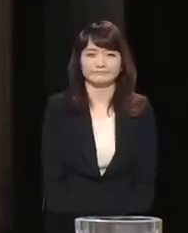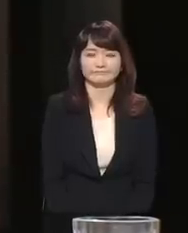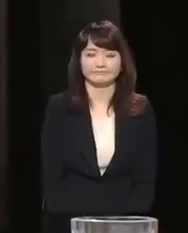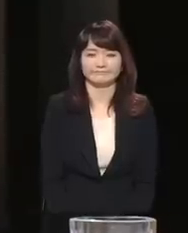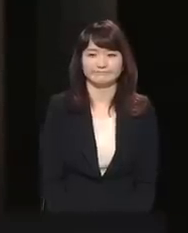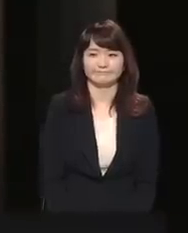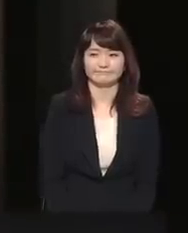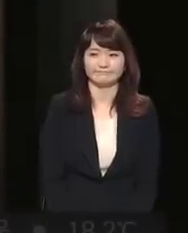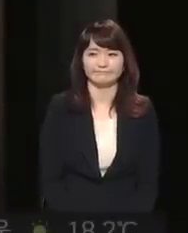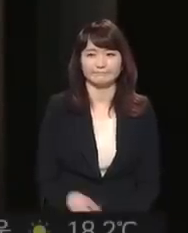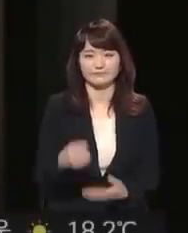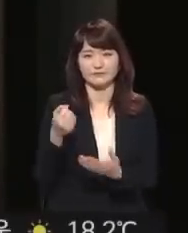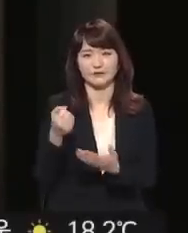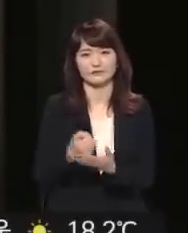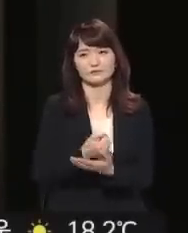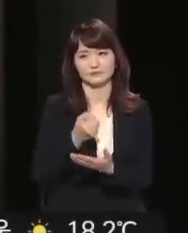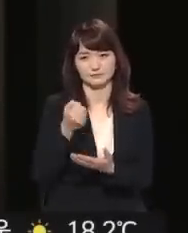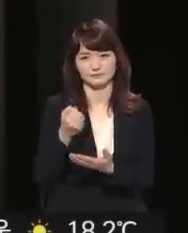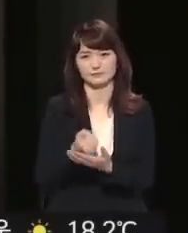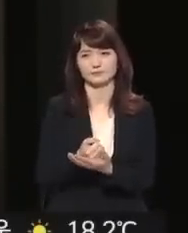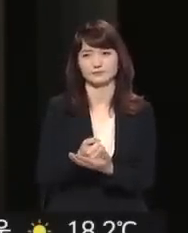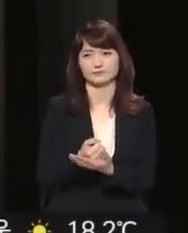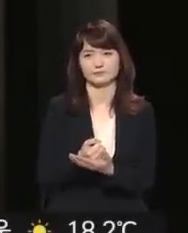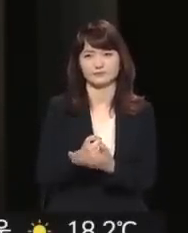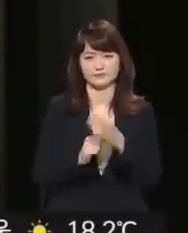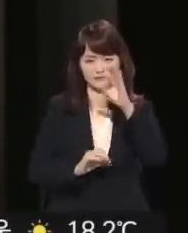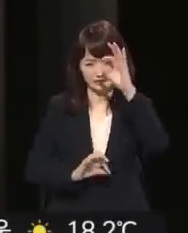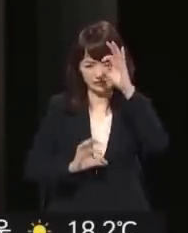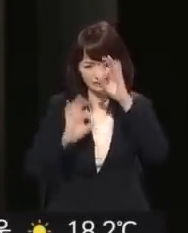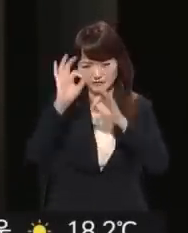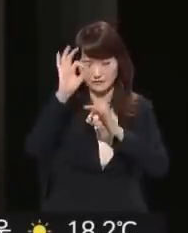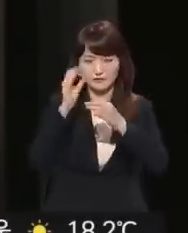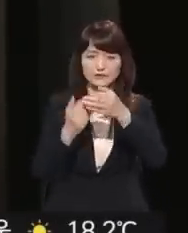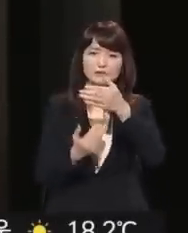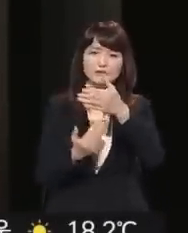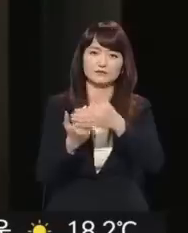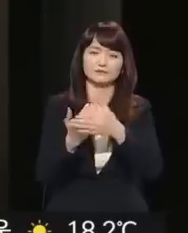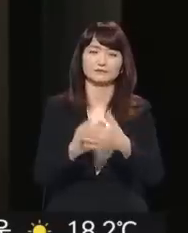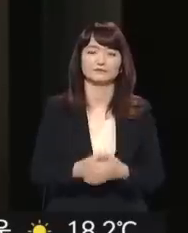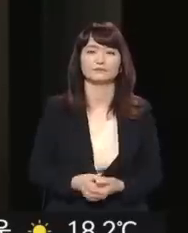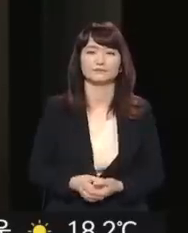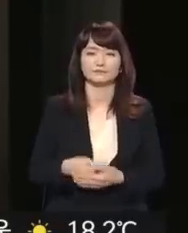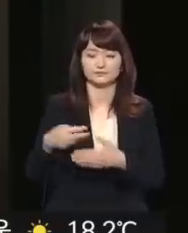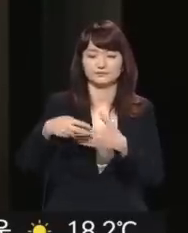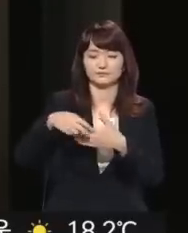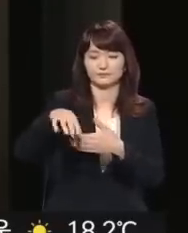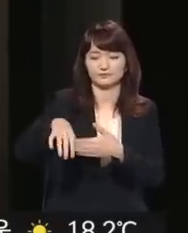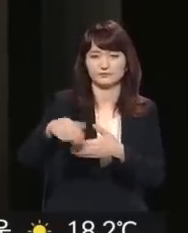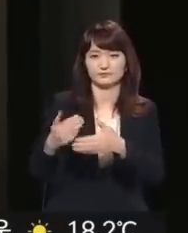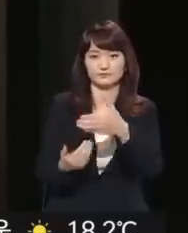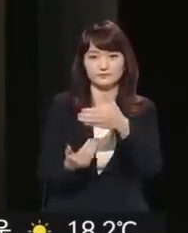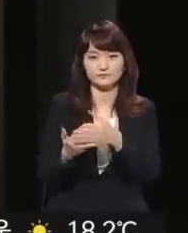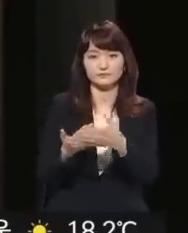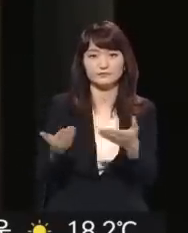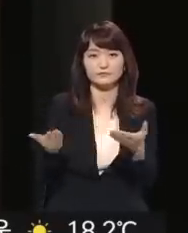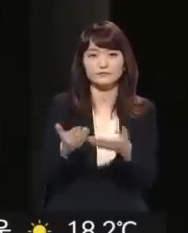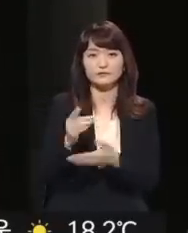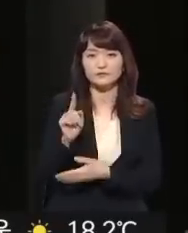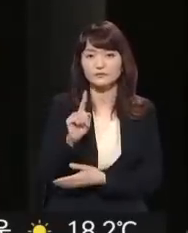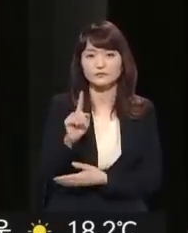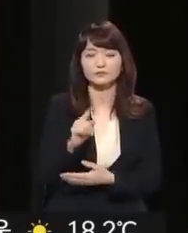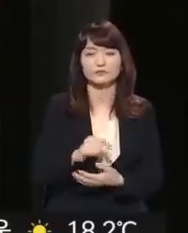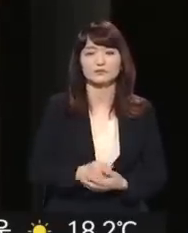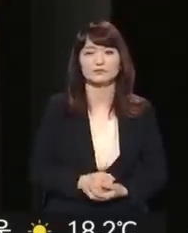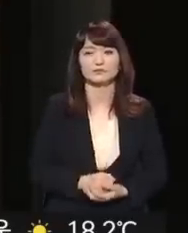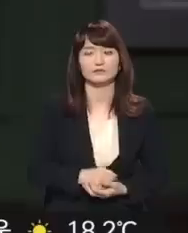자이 참 안타까운 사고입니다 일단은 병원에서 생긴 일 무슨 일이 생겼던 겁니까